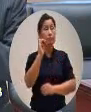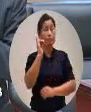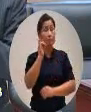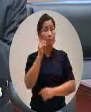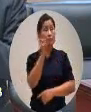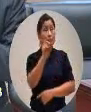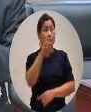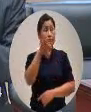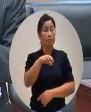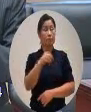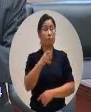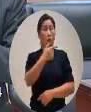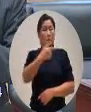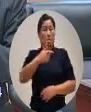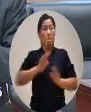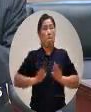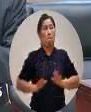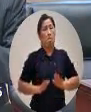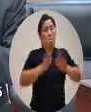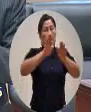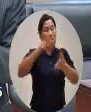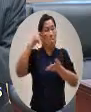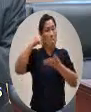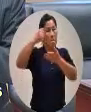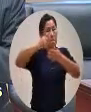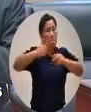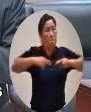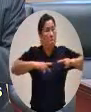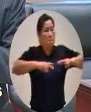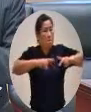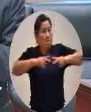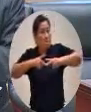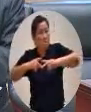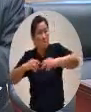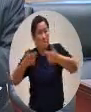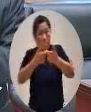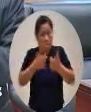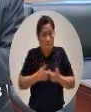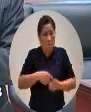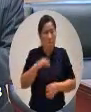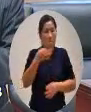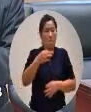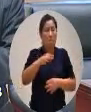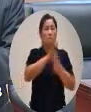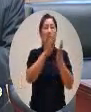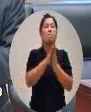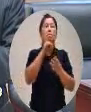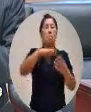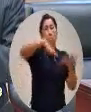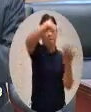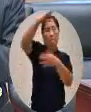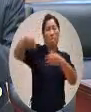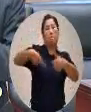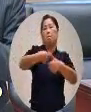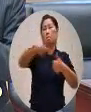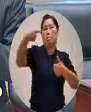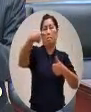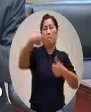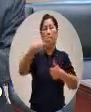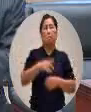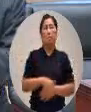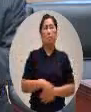就是說很進步提出一個調試費氣候變遷調試費這個大概是全世界第一個那但是因為